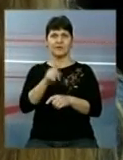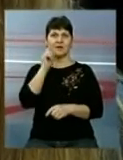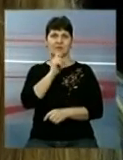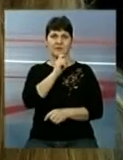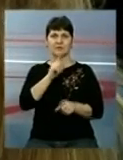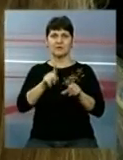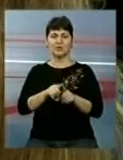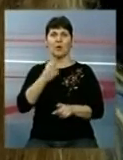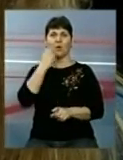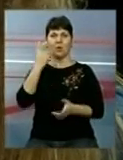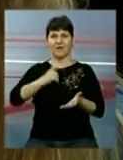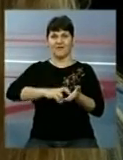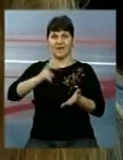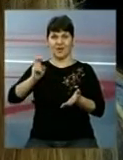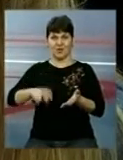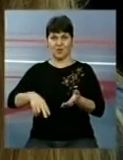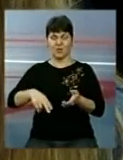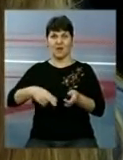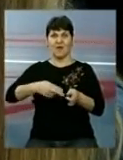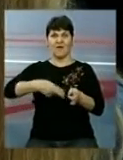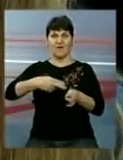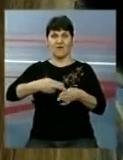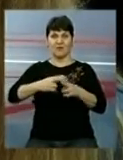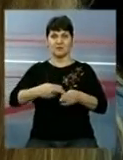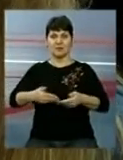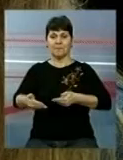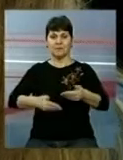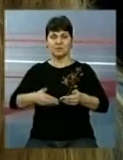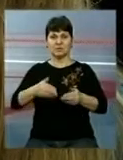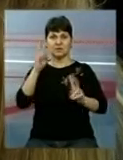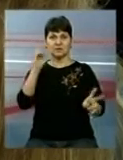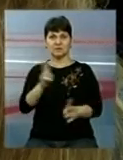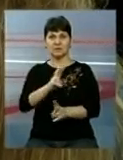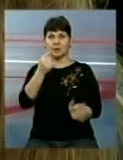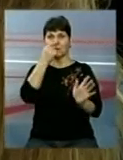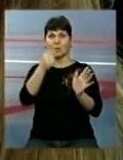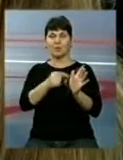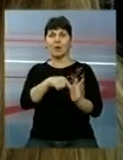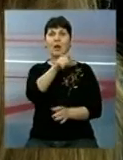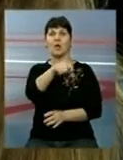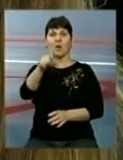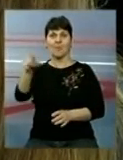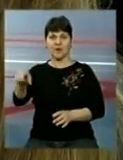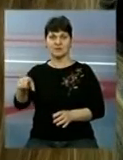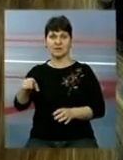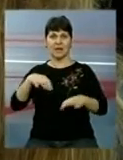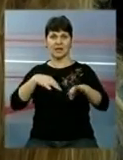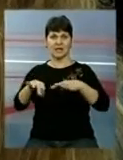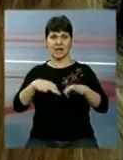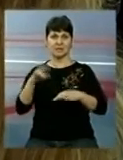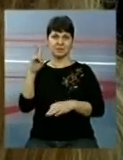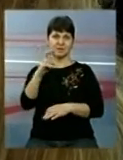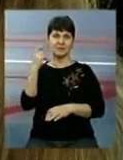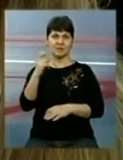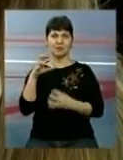виходимо з вокзалу, з будівлі вокзалу, ми, як пішохід, не можемо зрозуміти, як нам потрапити на громадський транспорт, не